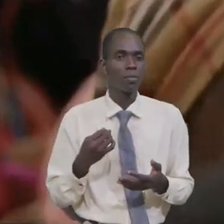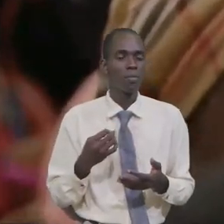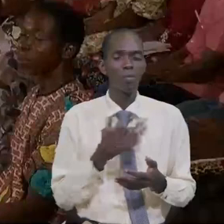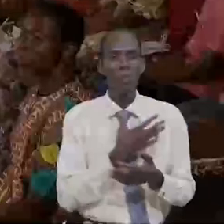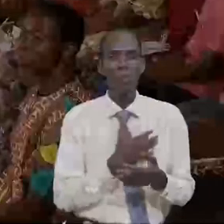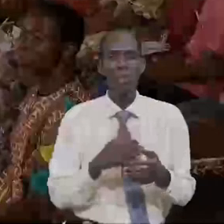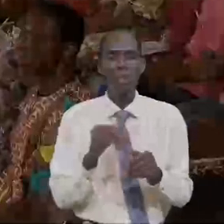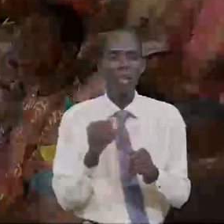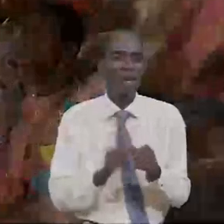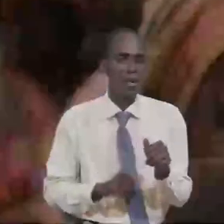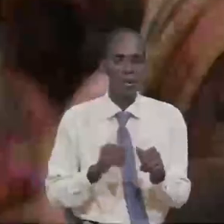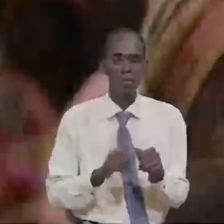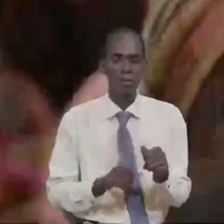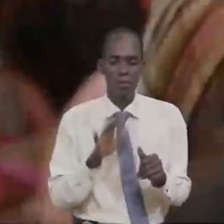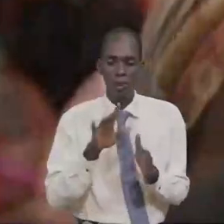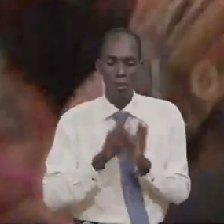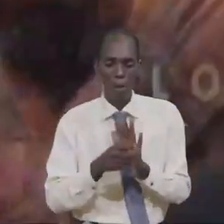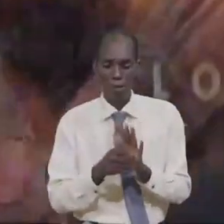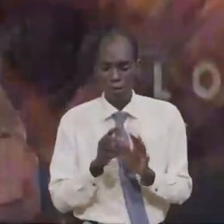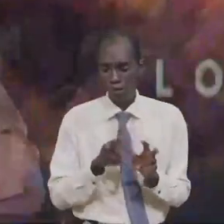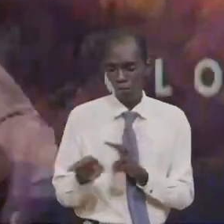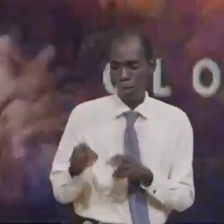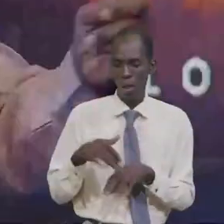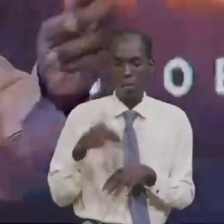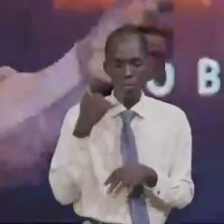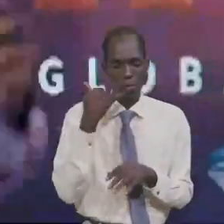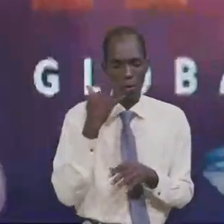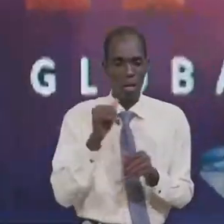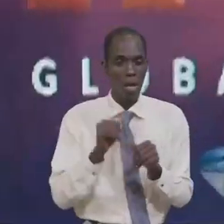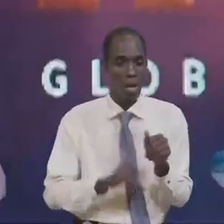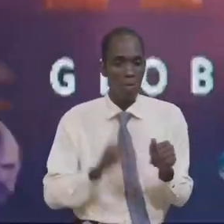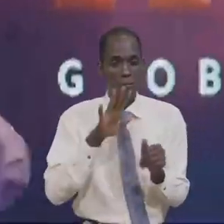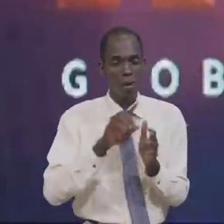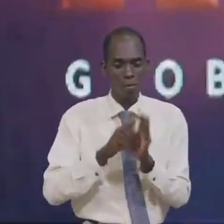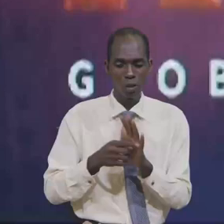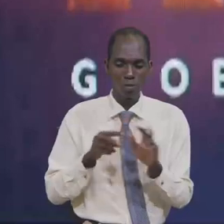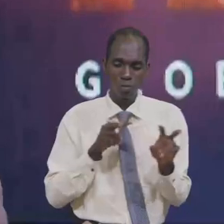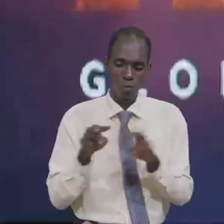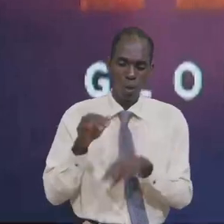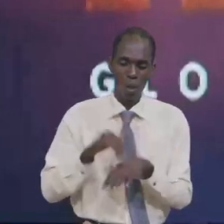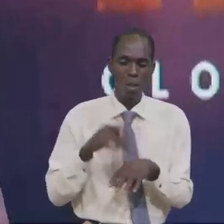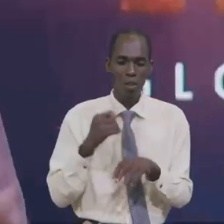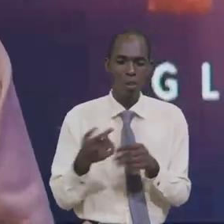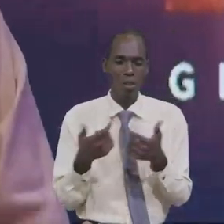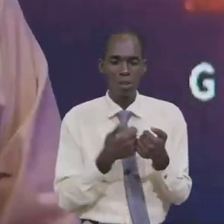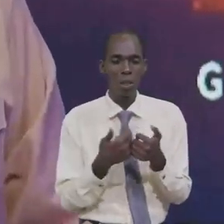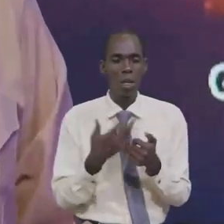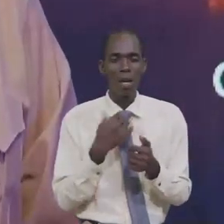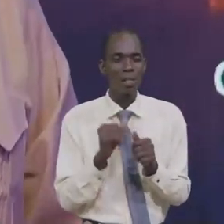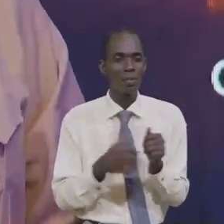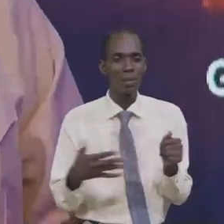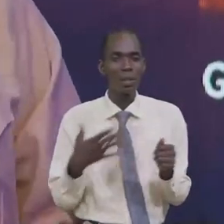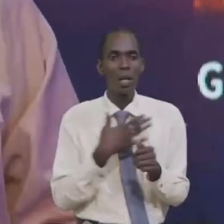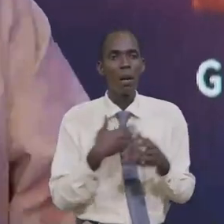vérifie le téléphone chaque 5 minutes il vérifie son téléphone les messages il vérifie ceci ou cela et plusieurs de ces